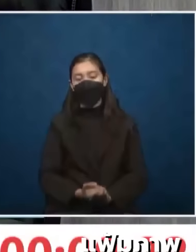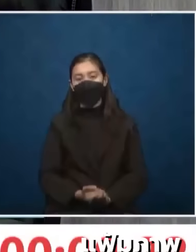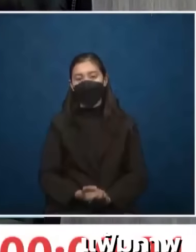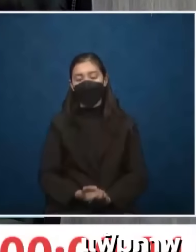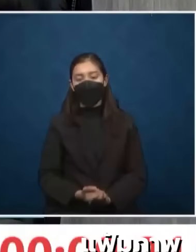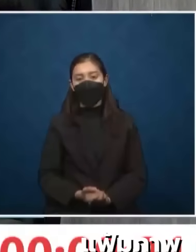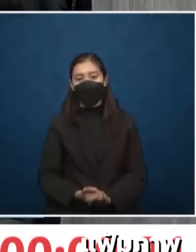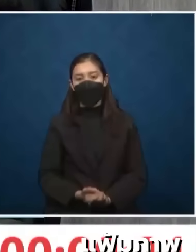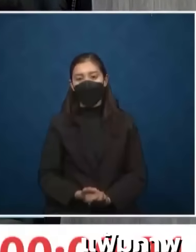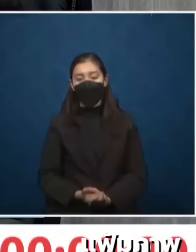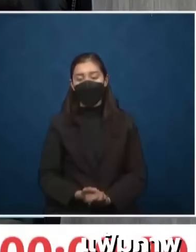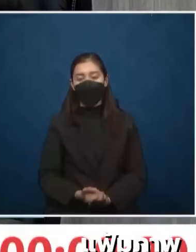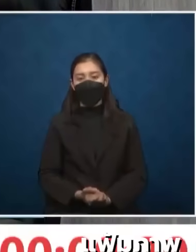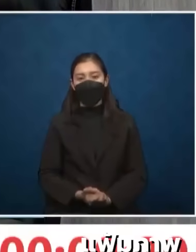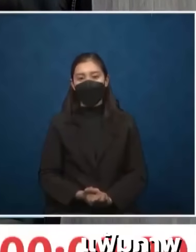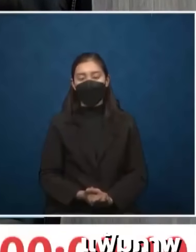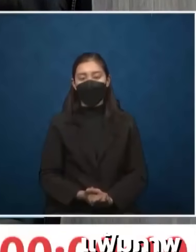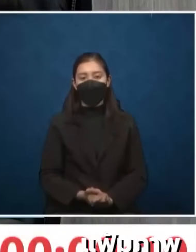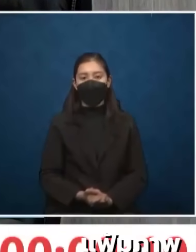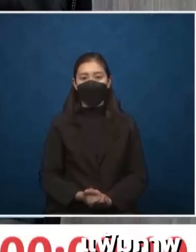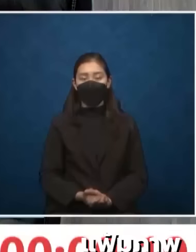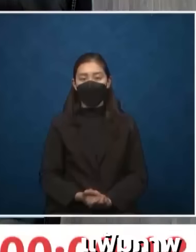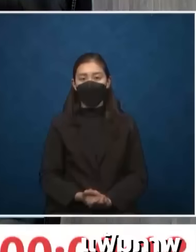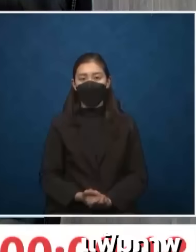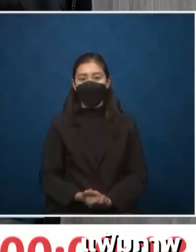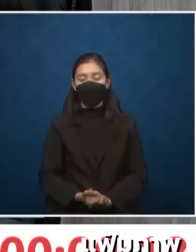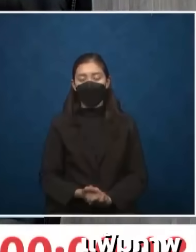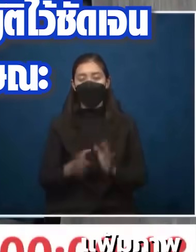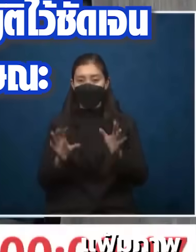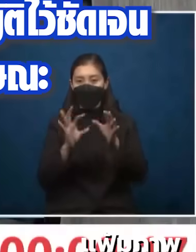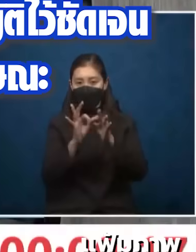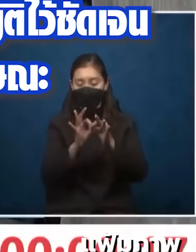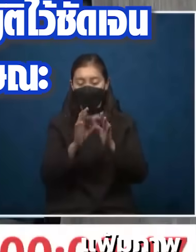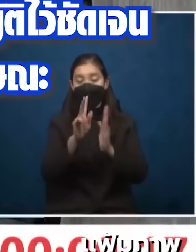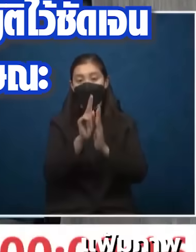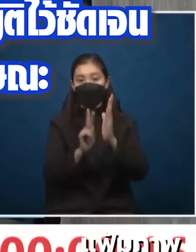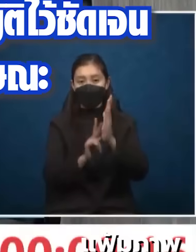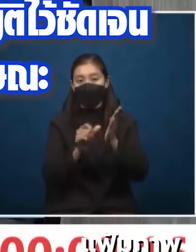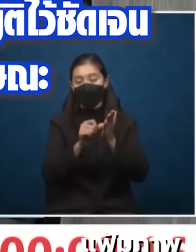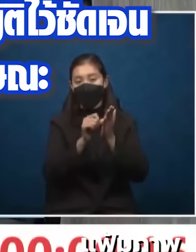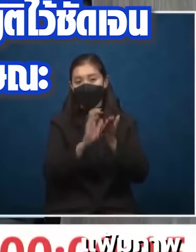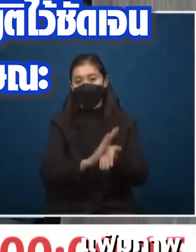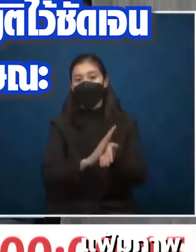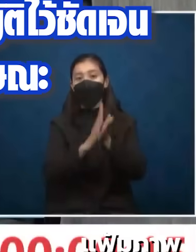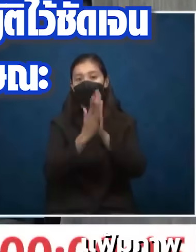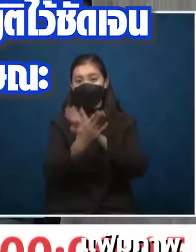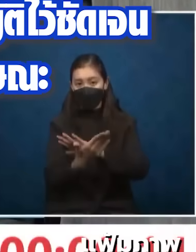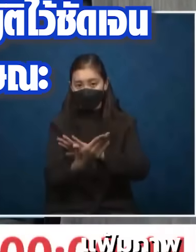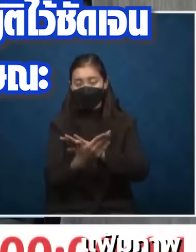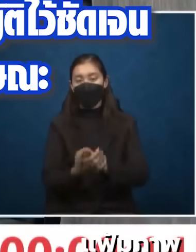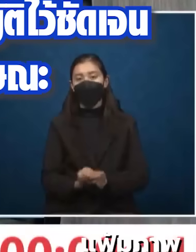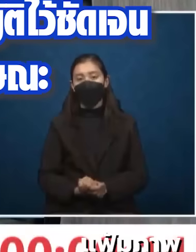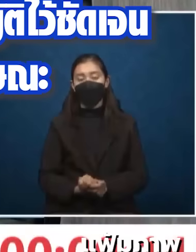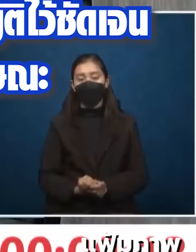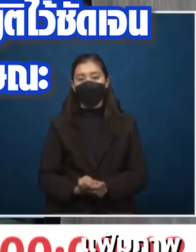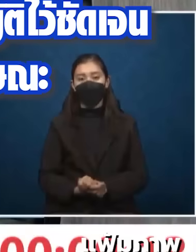ใสสว.ก็จำเป็นต้องลงรายละเอียดใน2ส่วนสำคัญคือ 1. ตัวบุคคลที่จะมาเป็นน